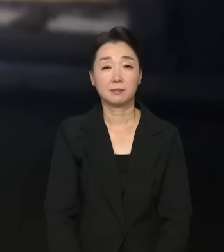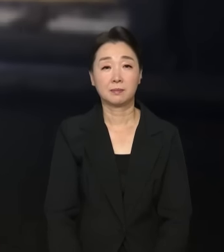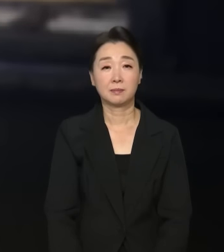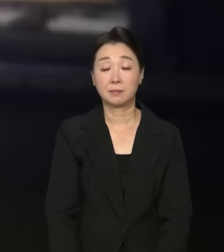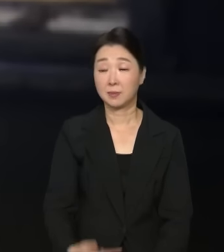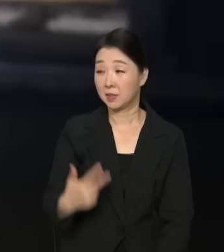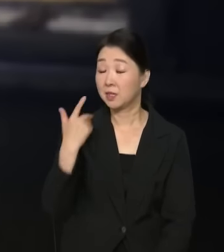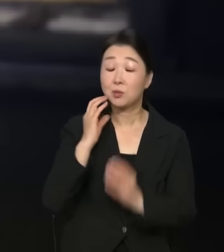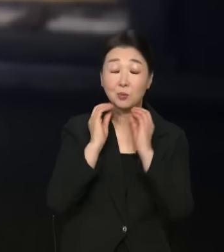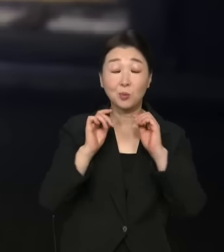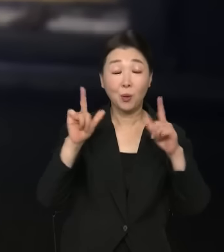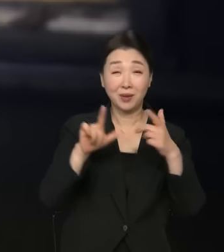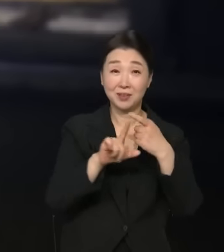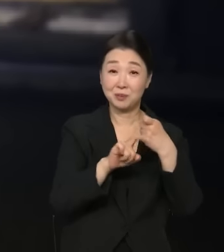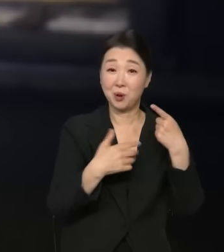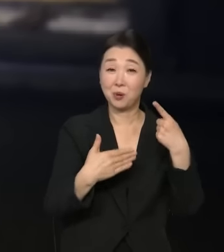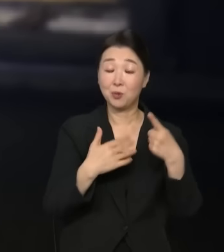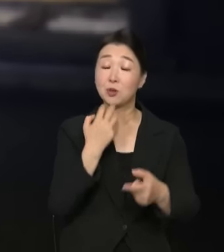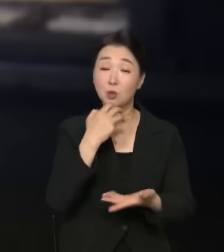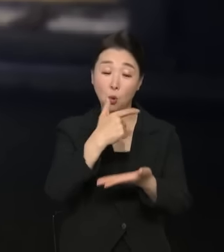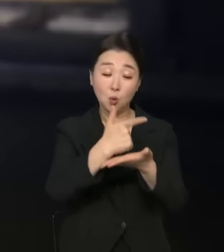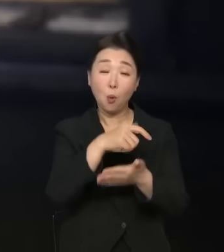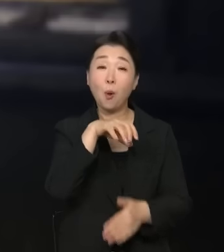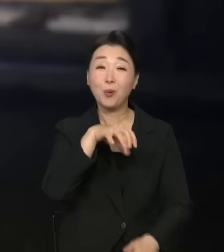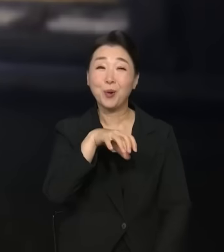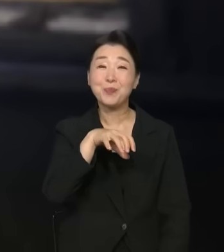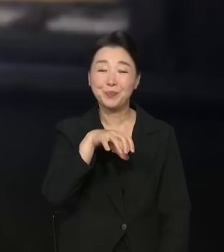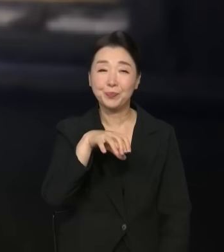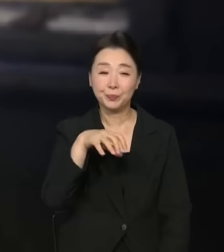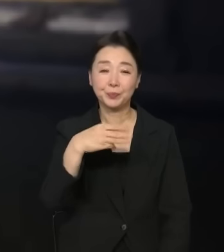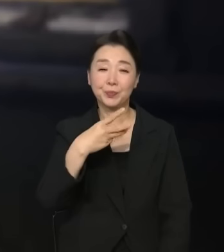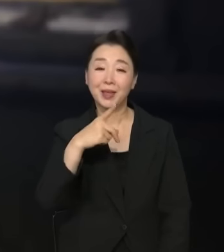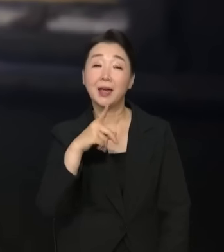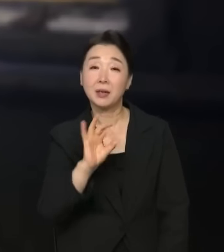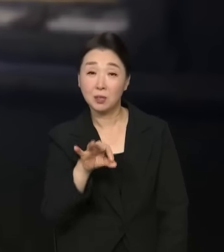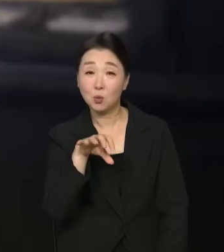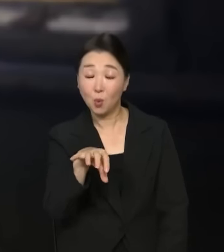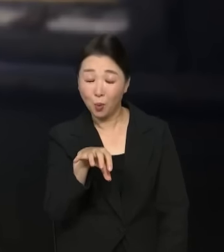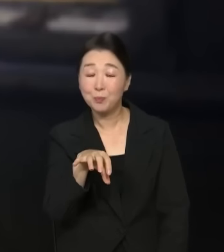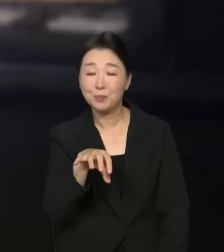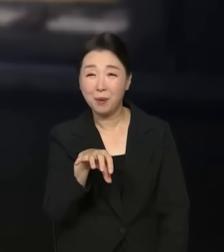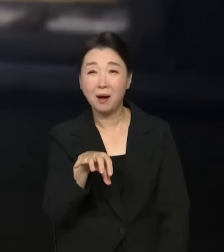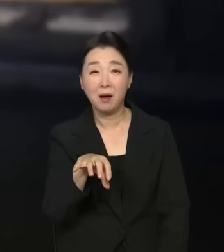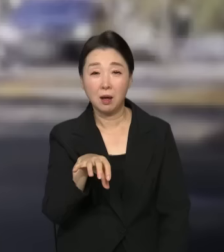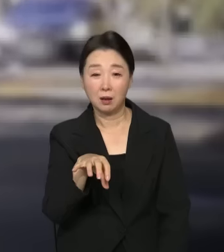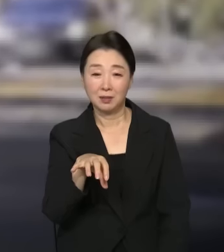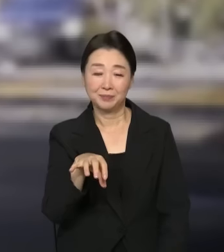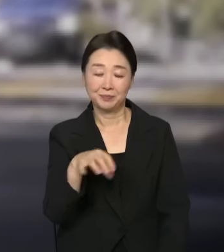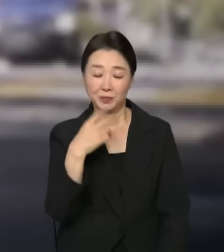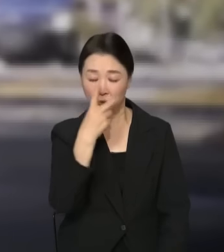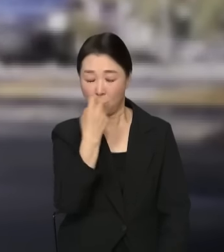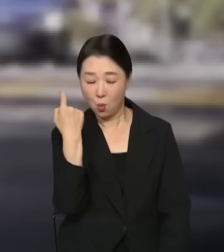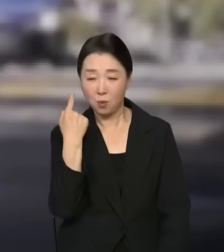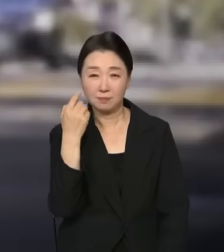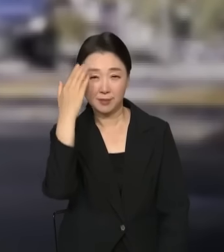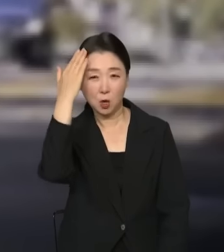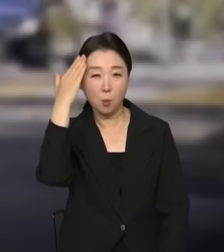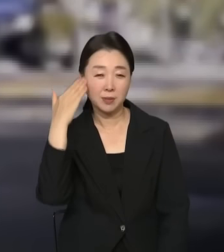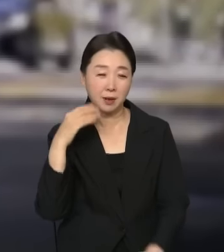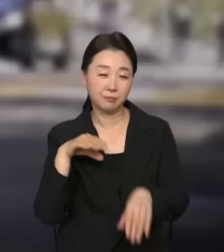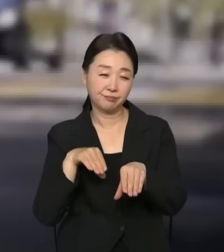지난주 토요일인 9일 서울 노원구에 있는 태릉 체력단련장 태릉CC로 경호 차량을 포함한 검은 차량 여러 대가 줄지어